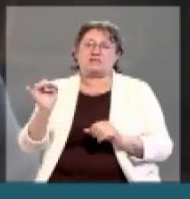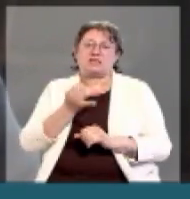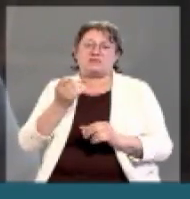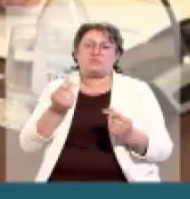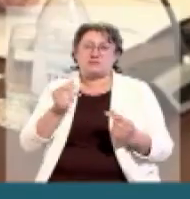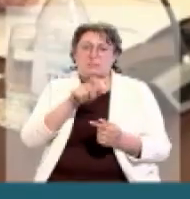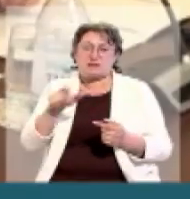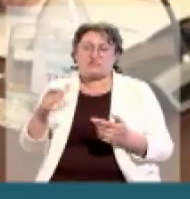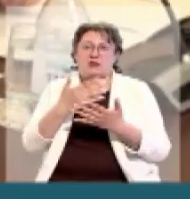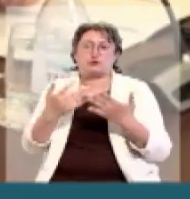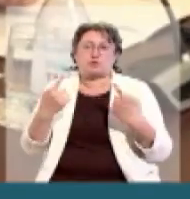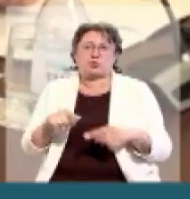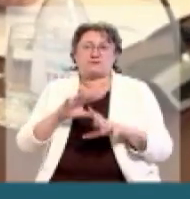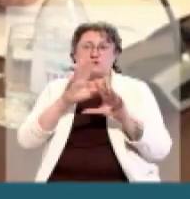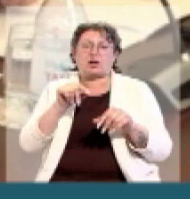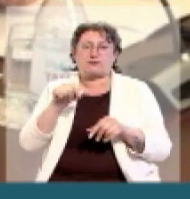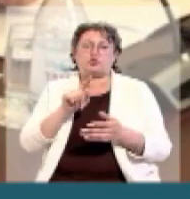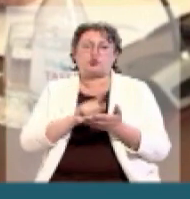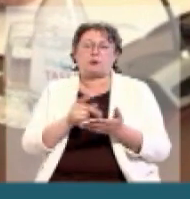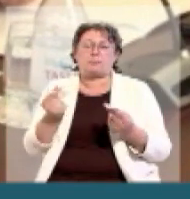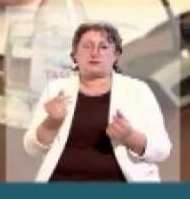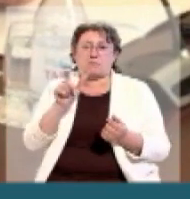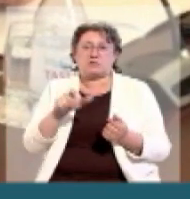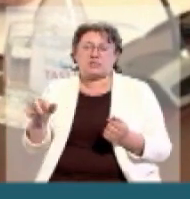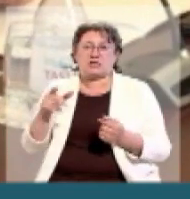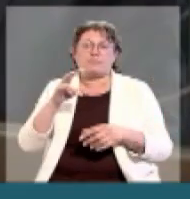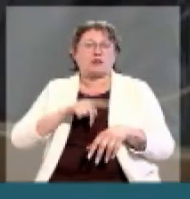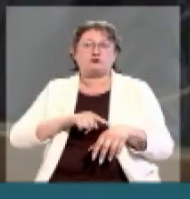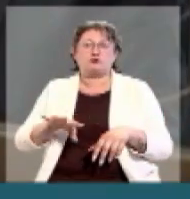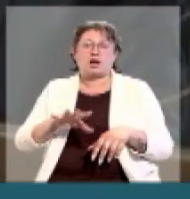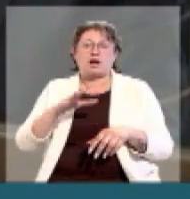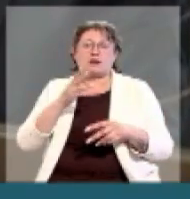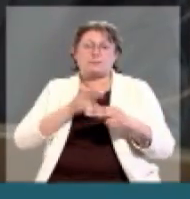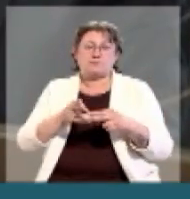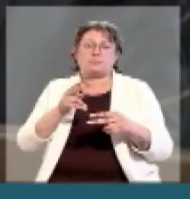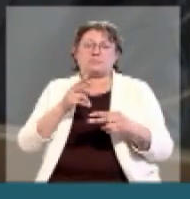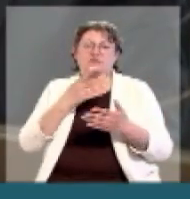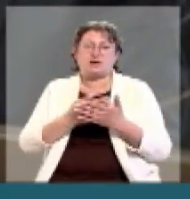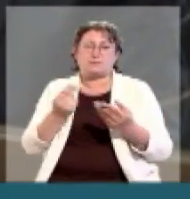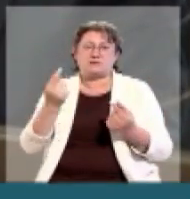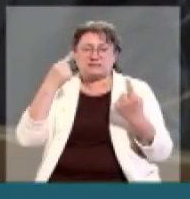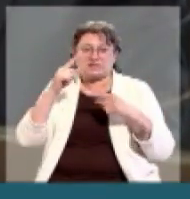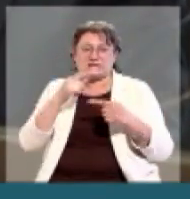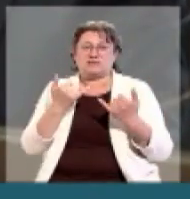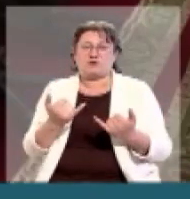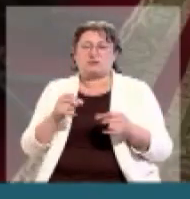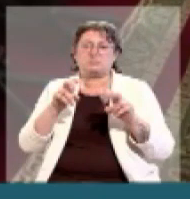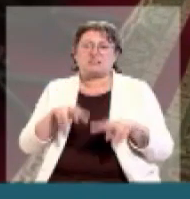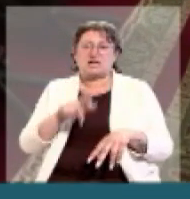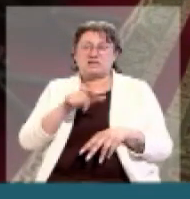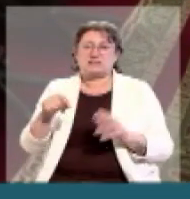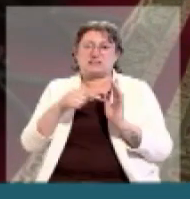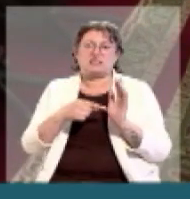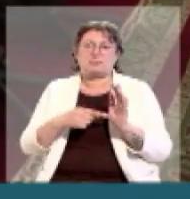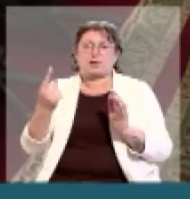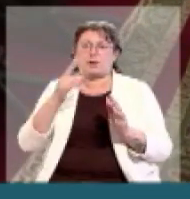интересов бизнесменов и ряд других. Все для того, чтобы предприниматели не ощущали препонов при реализации своих бизнес-идей. Сегодня специалисты